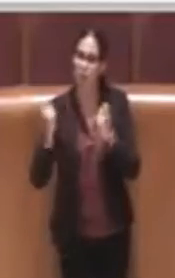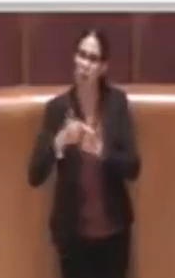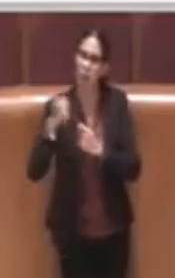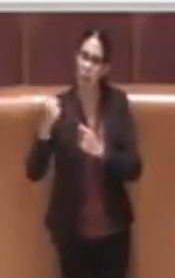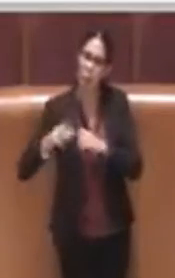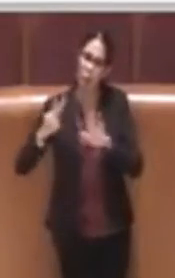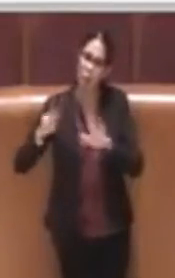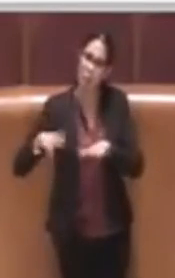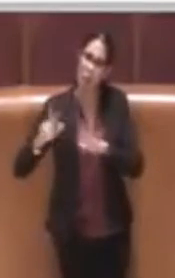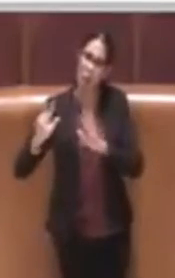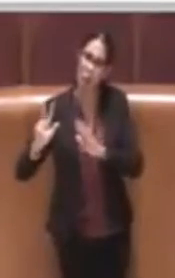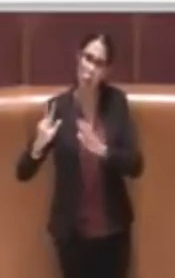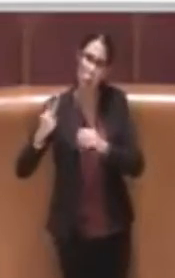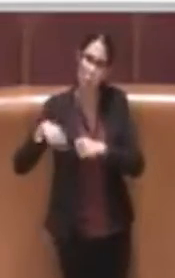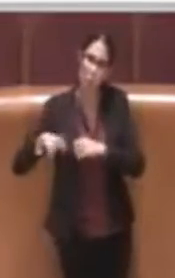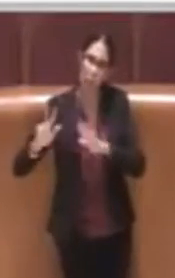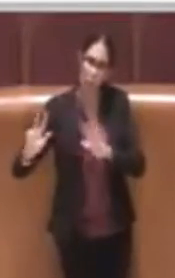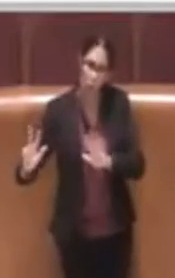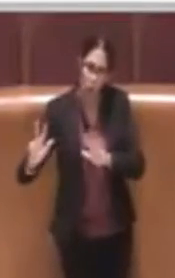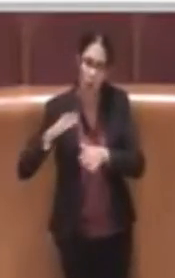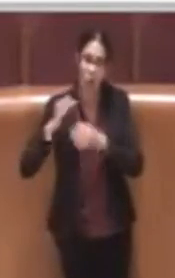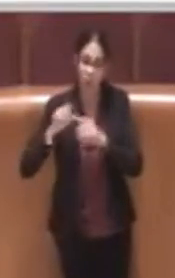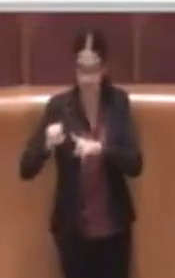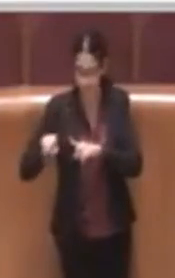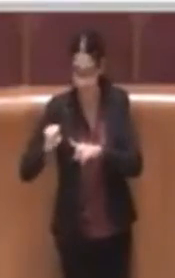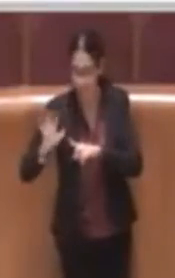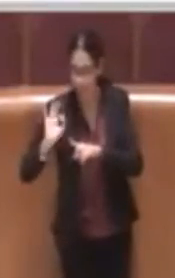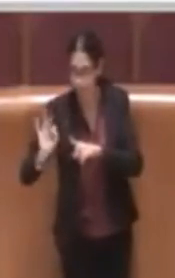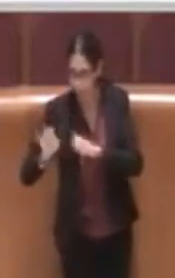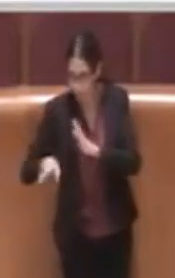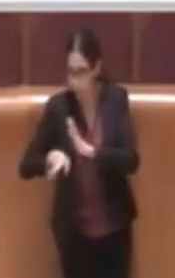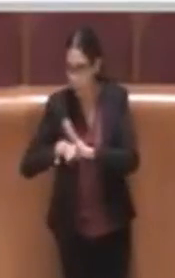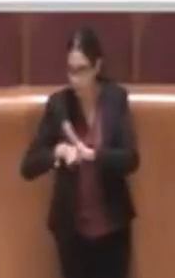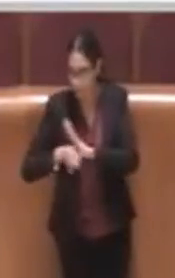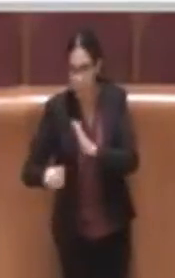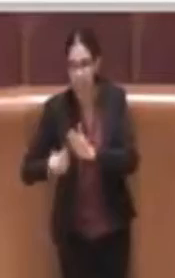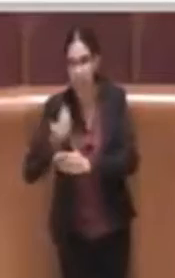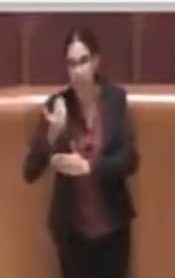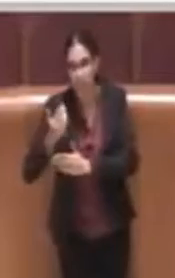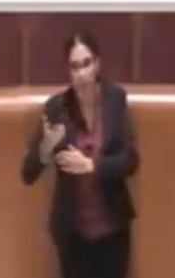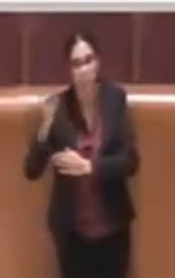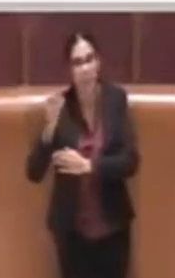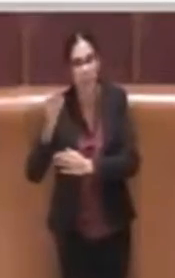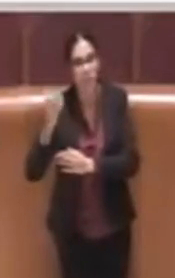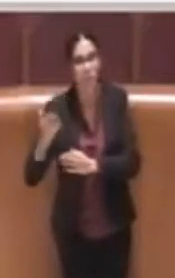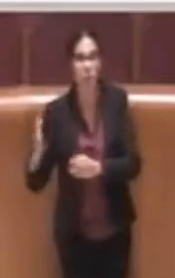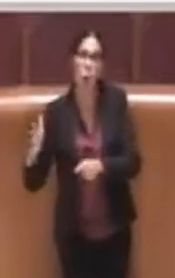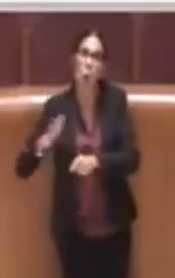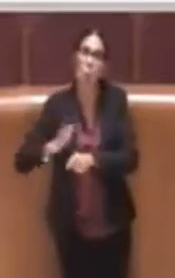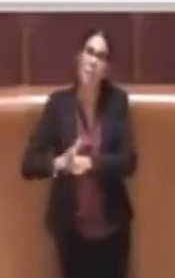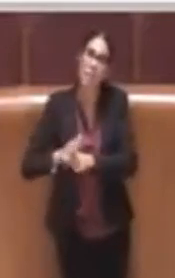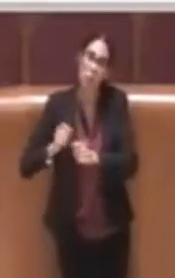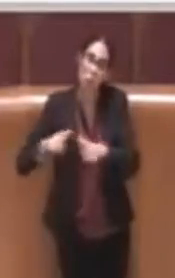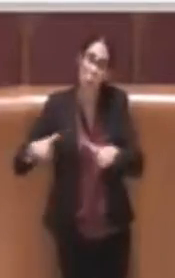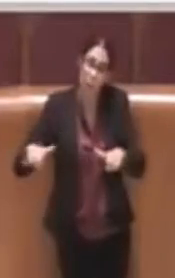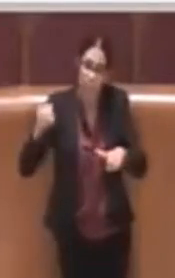cui scaturisce, diciamo, la nascita del principio delle compensazioni urbanistiche, per cui per